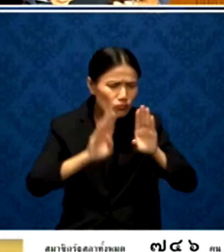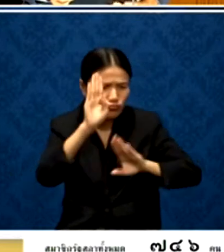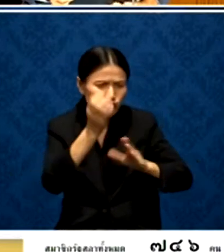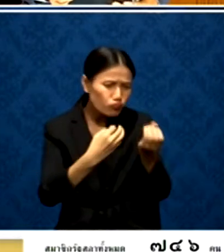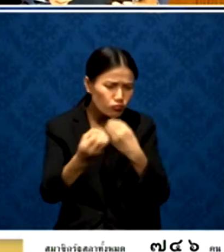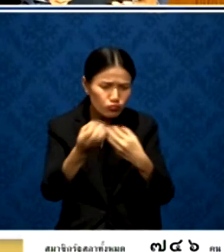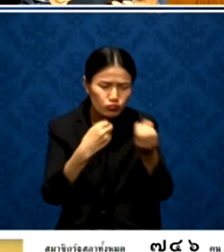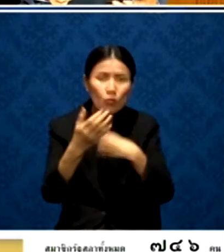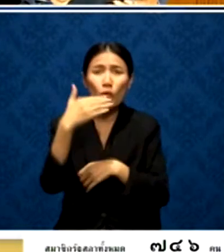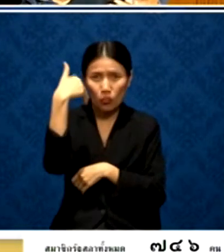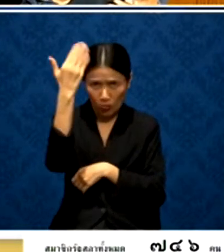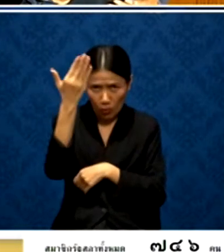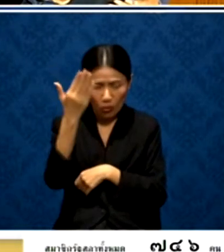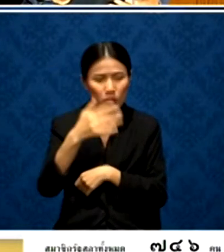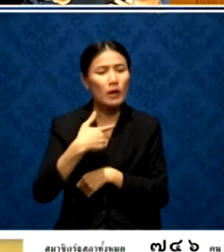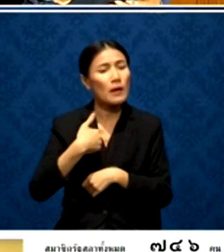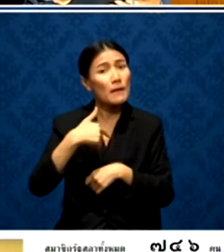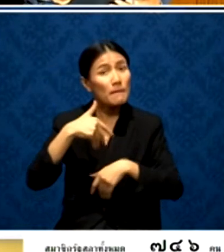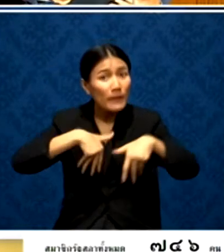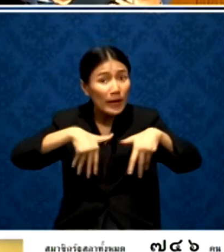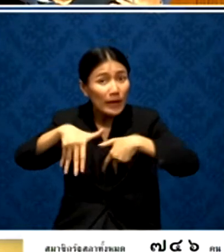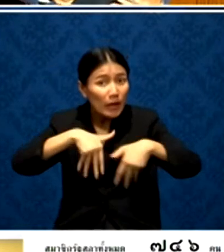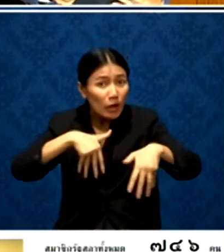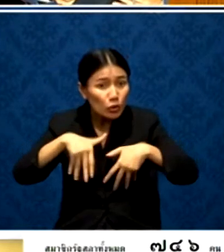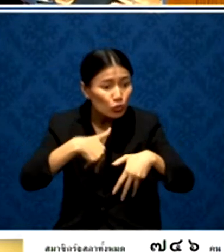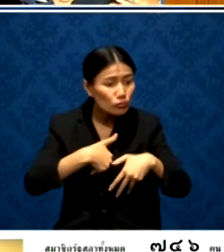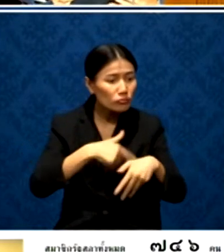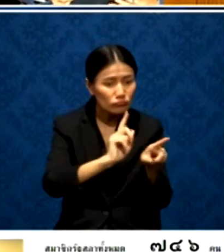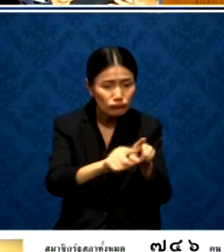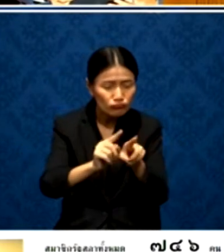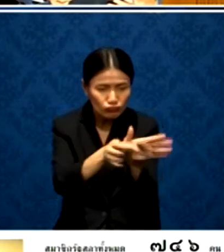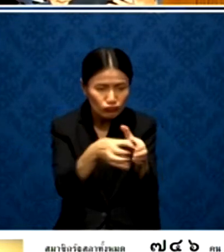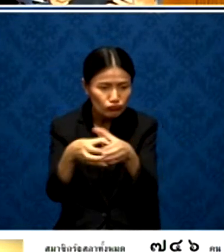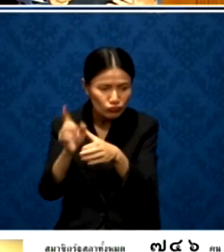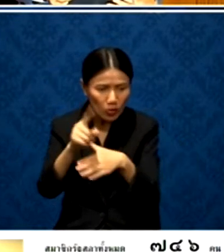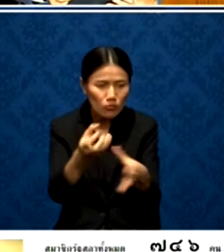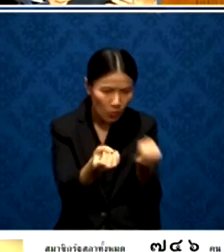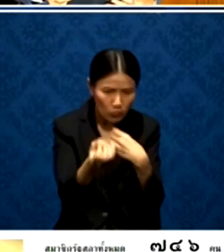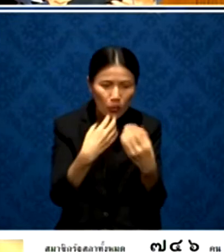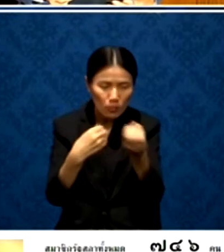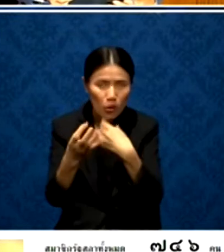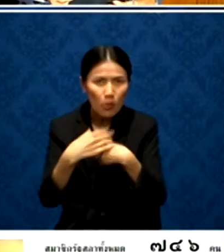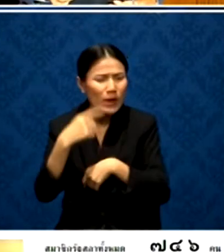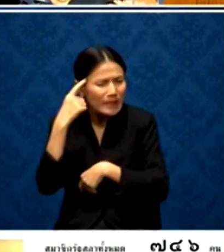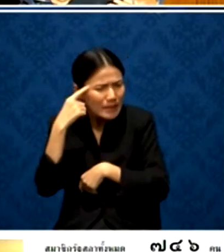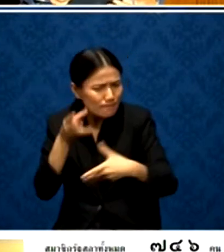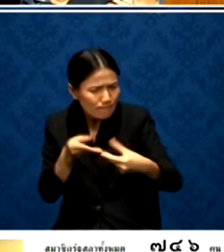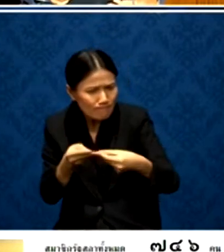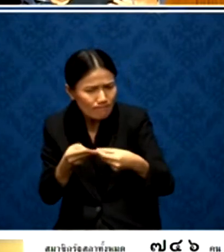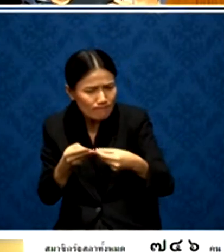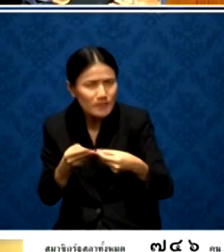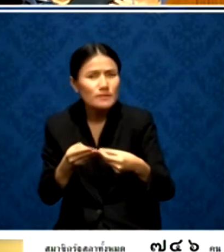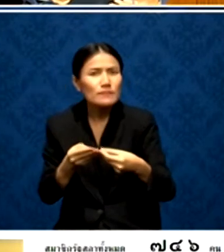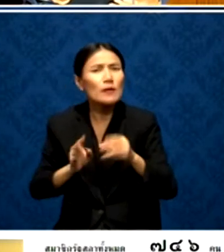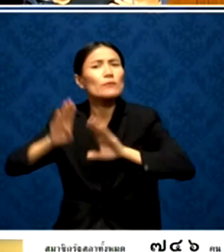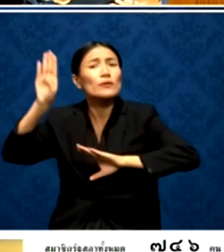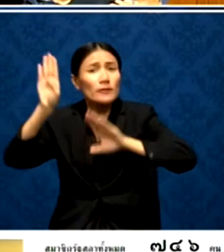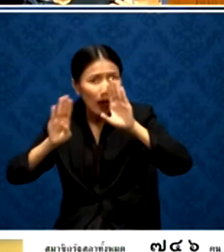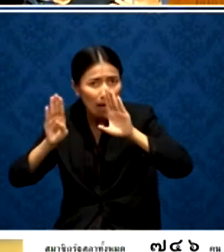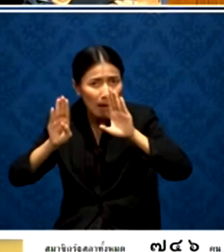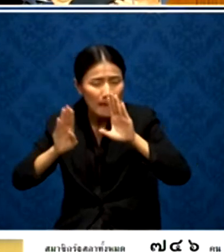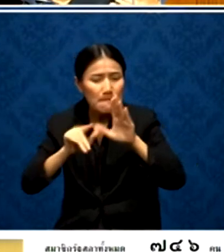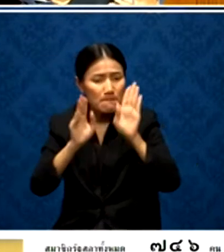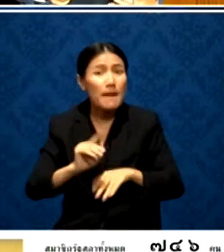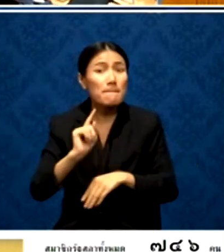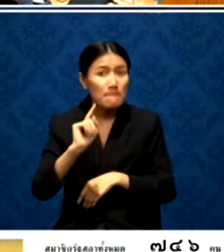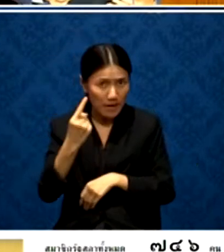าคส่วนมีส่วนร่วมออกแบบกติกาที่เป็นประชาธิปไตยทันสมัย